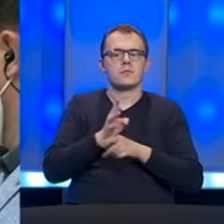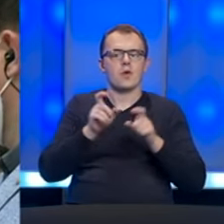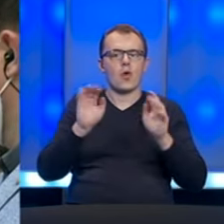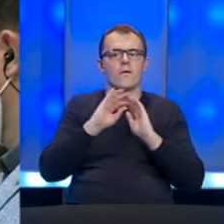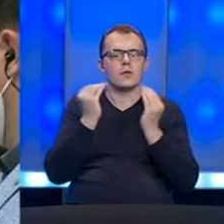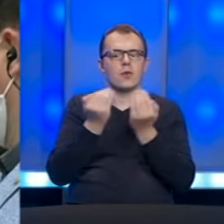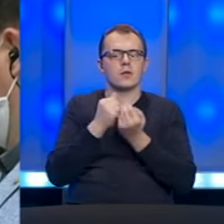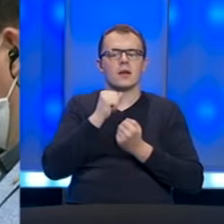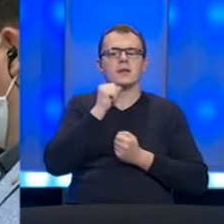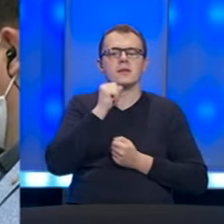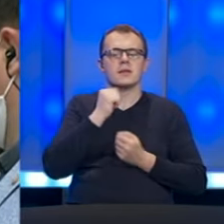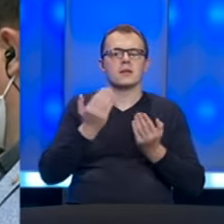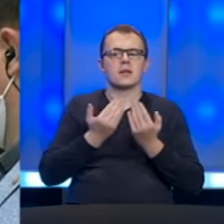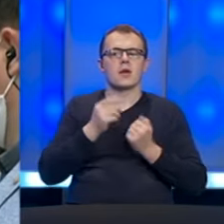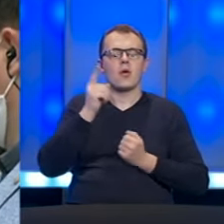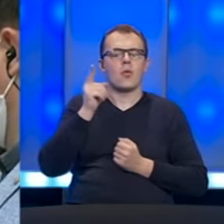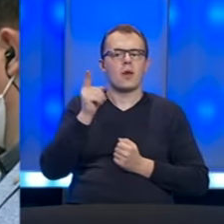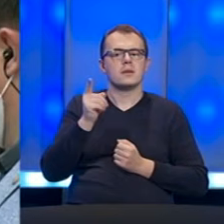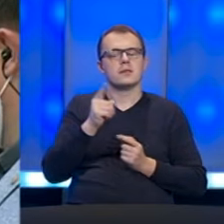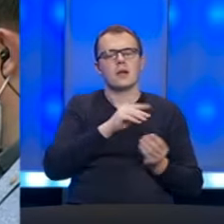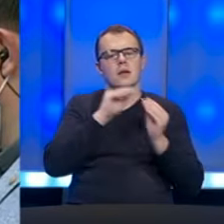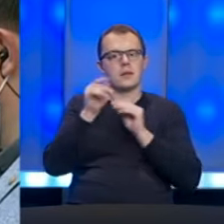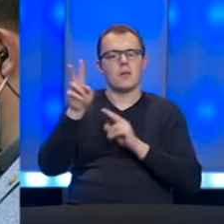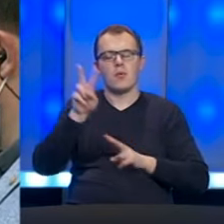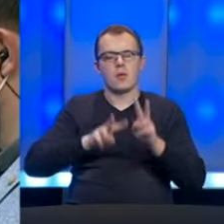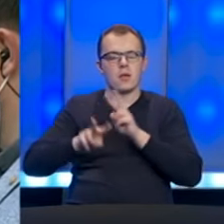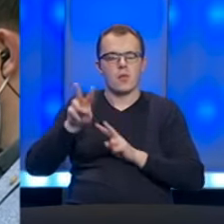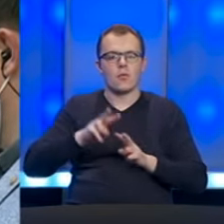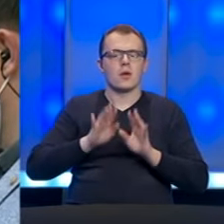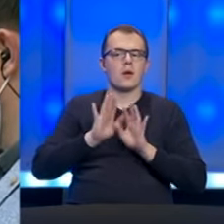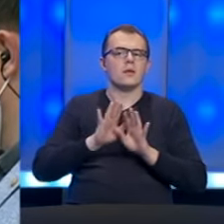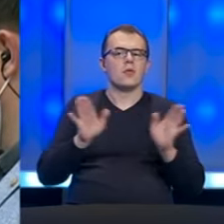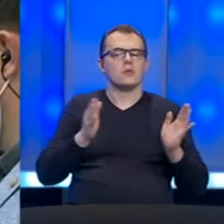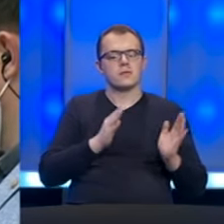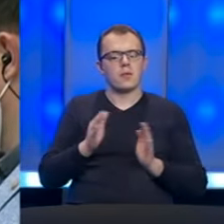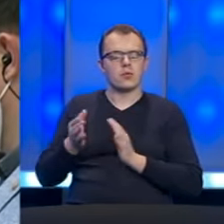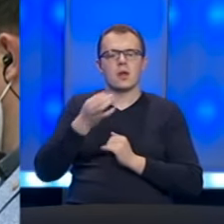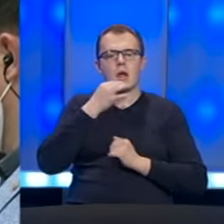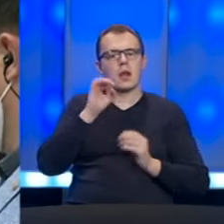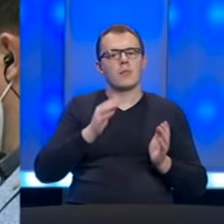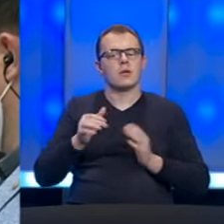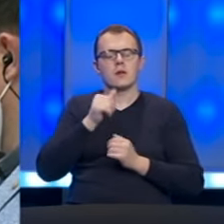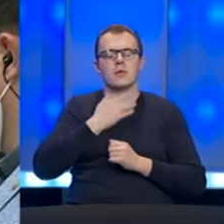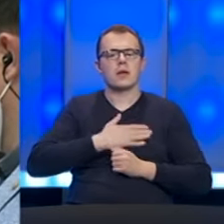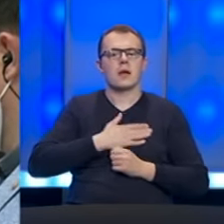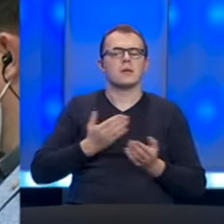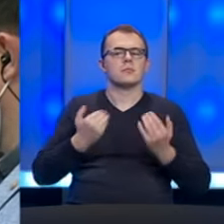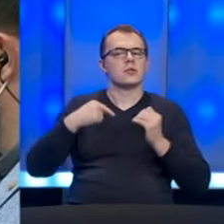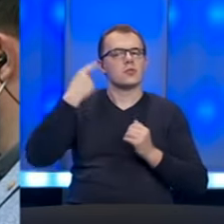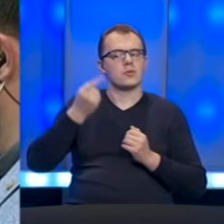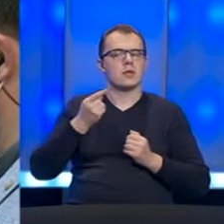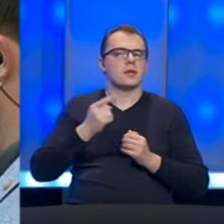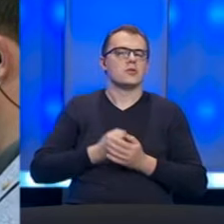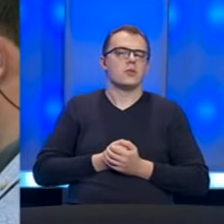i ona se tamo njeguje, tako da evo, sve je proteklo u najboljem mogućem redu i nadamo se da ćemo i sljedeće